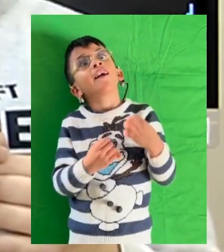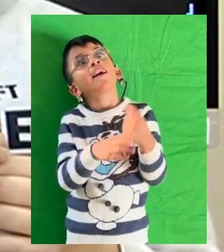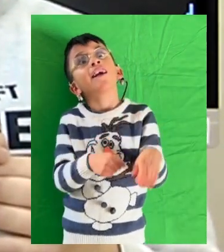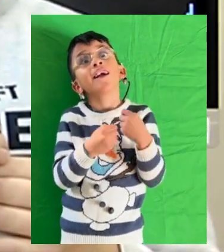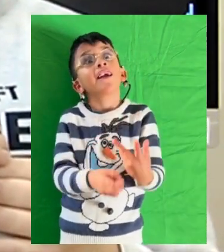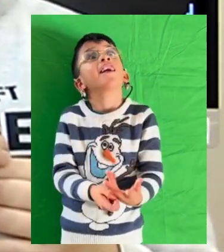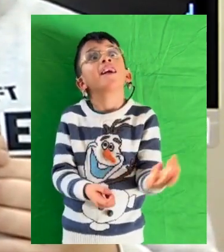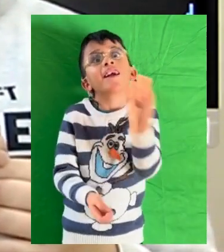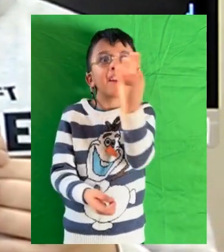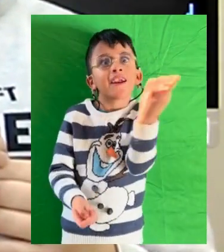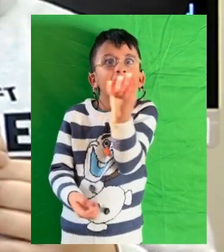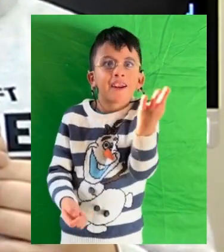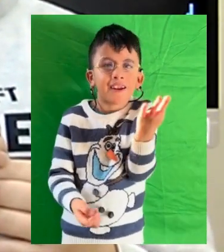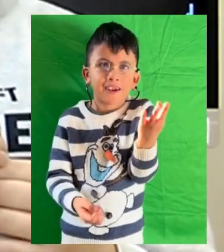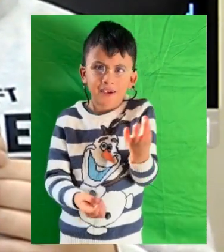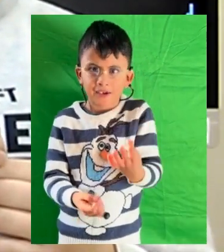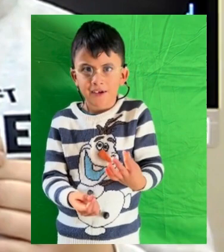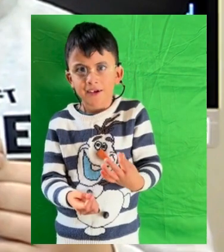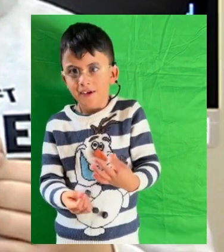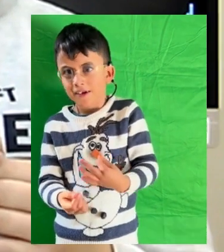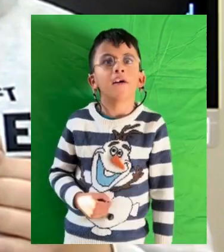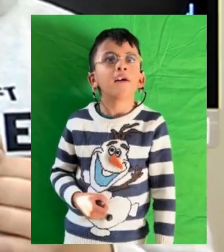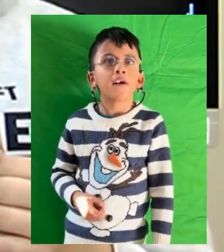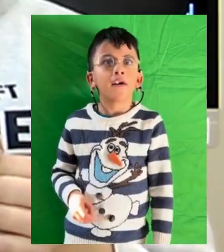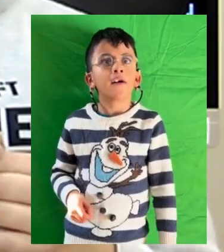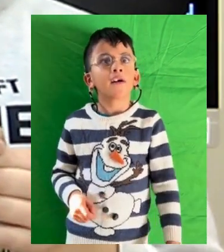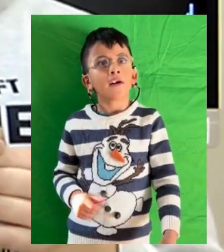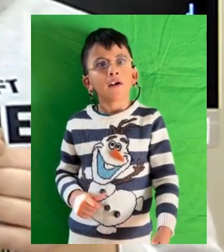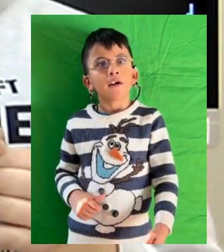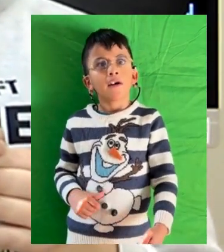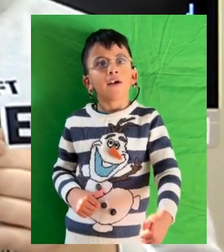goizean goiz eta egunaren azken ardoetan.